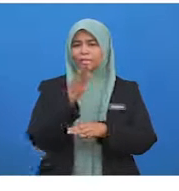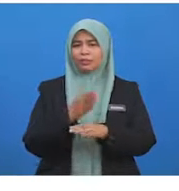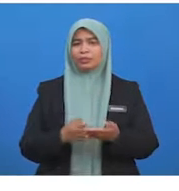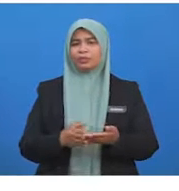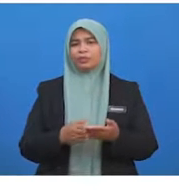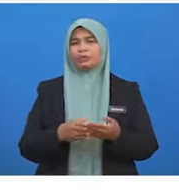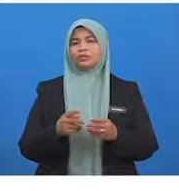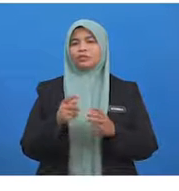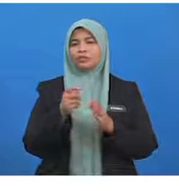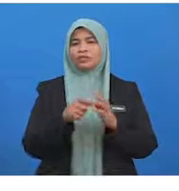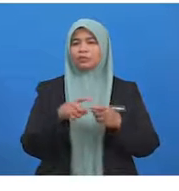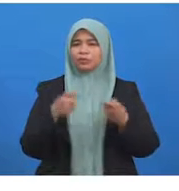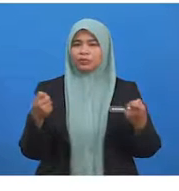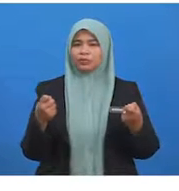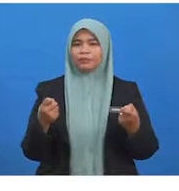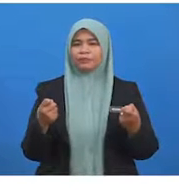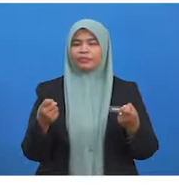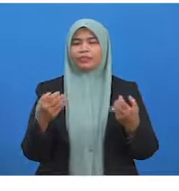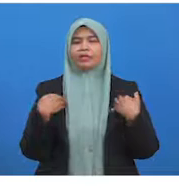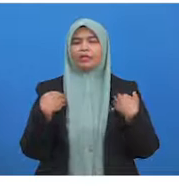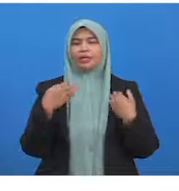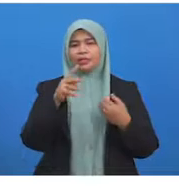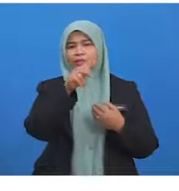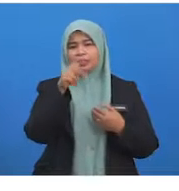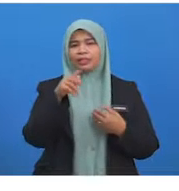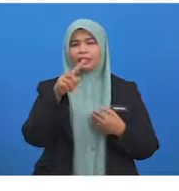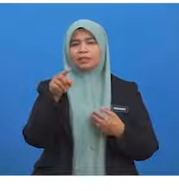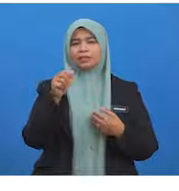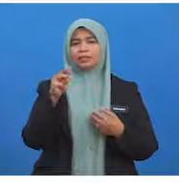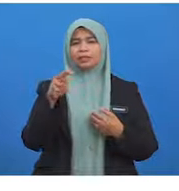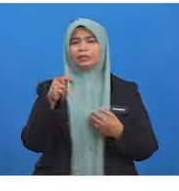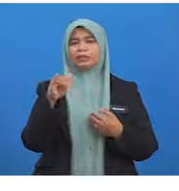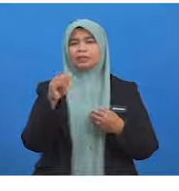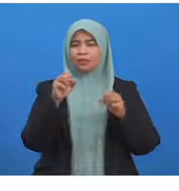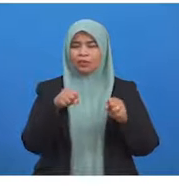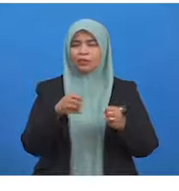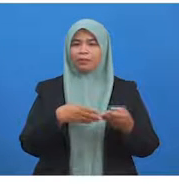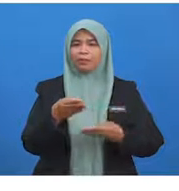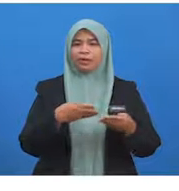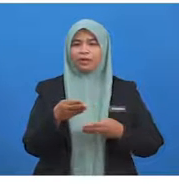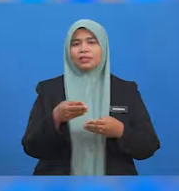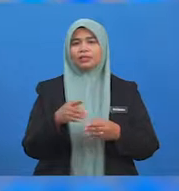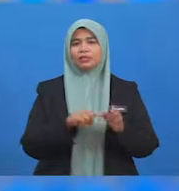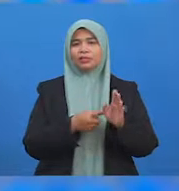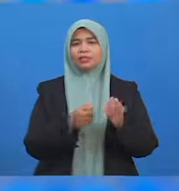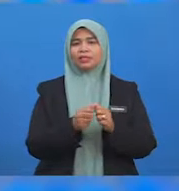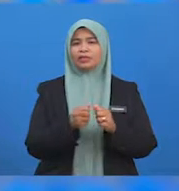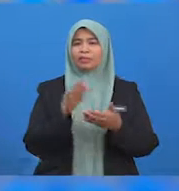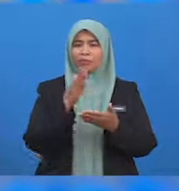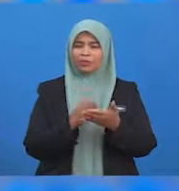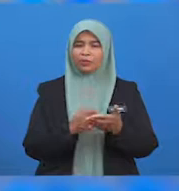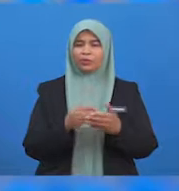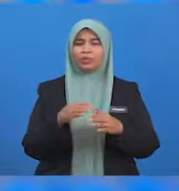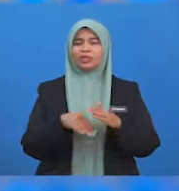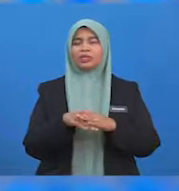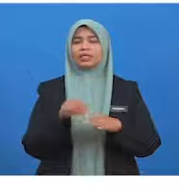Zamani boleh membalas semula dengan memotong tangan kanan perompak? Ada dua